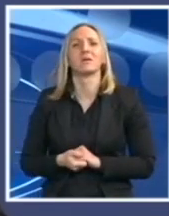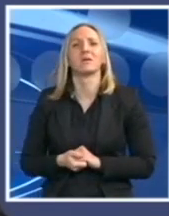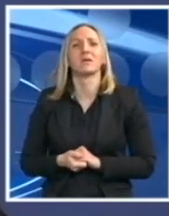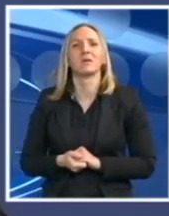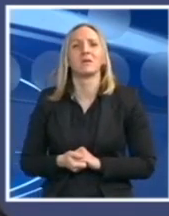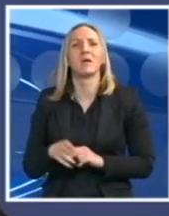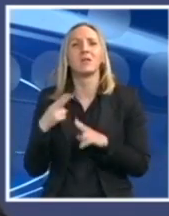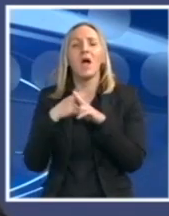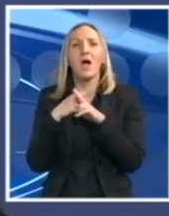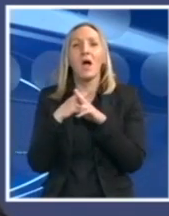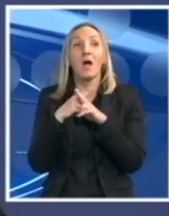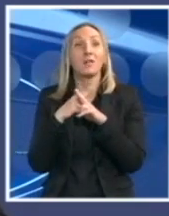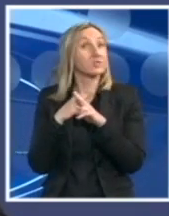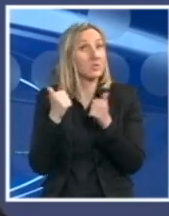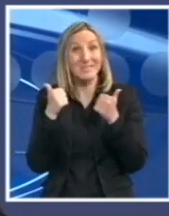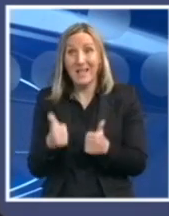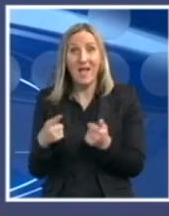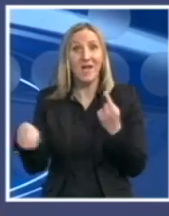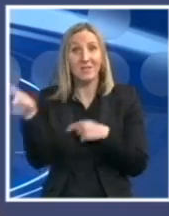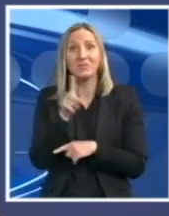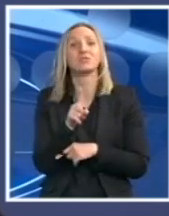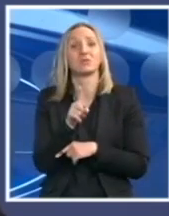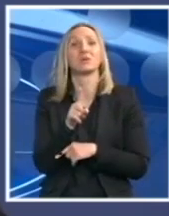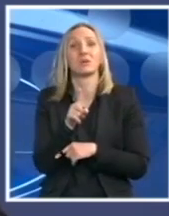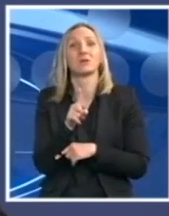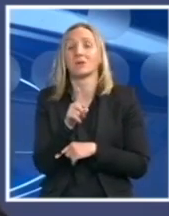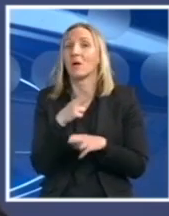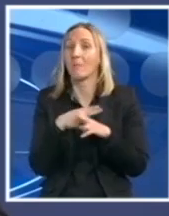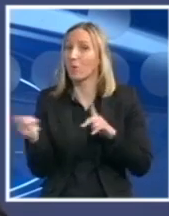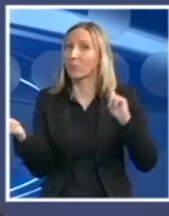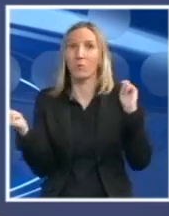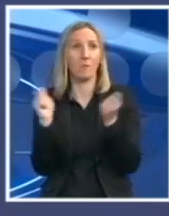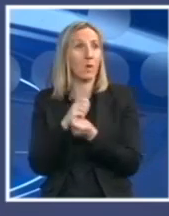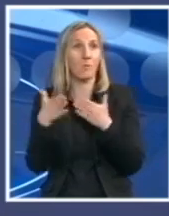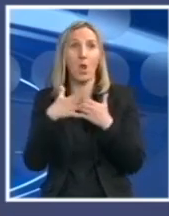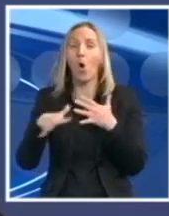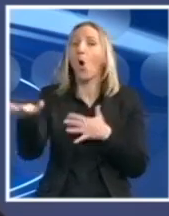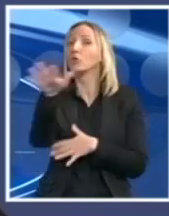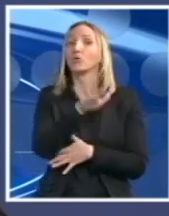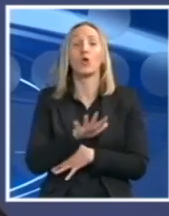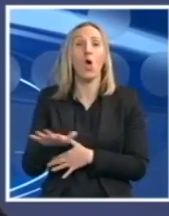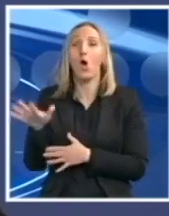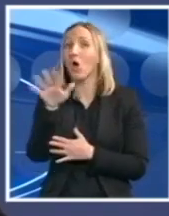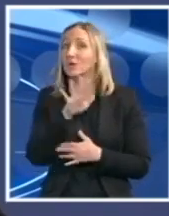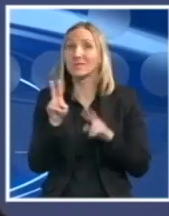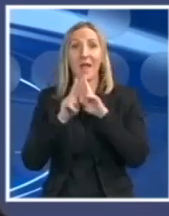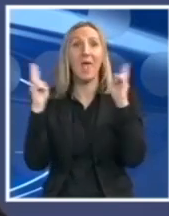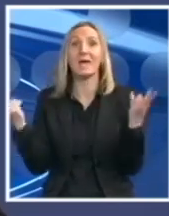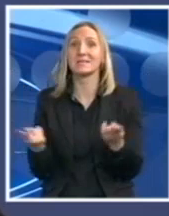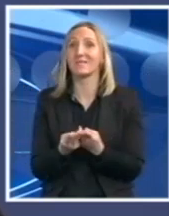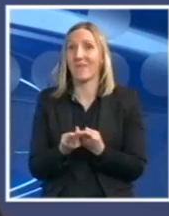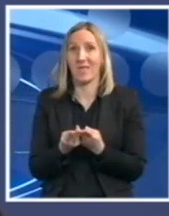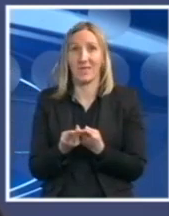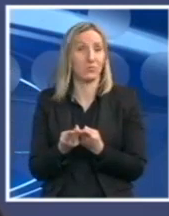odnosa prema ukupnom globalnom ustrojstvu ili kako god hoćete